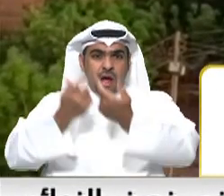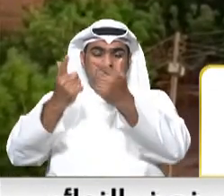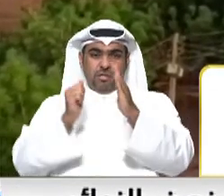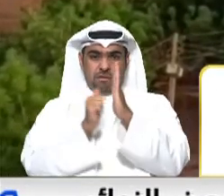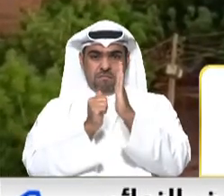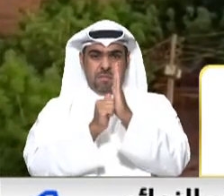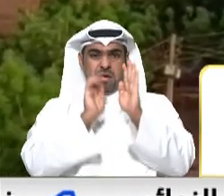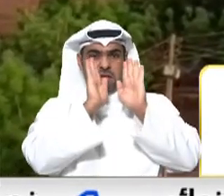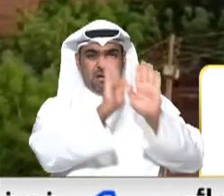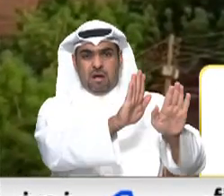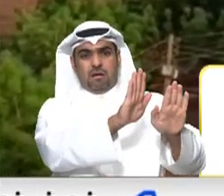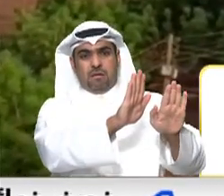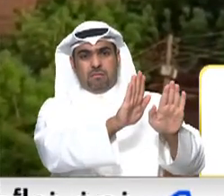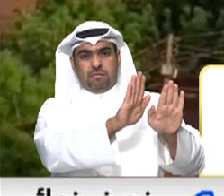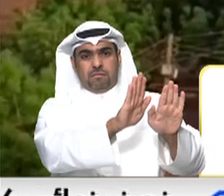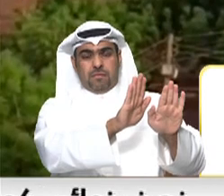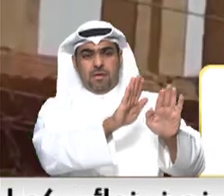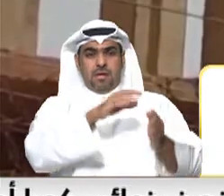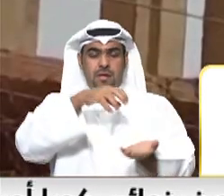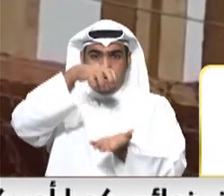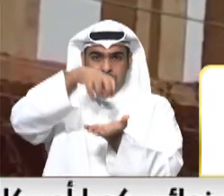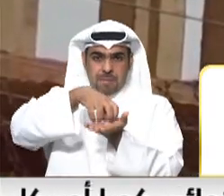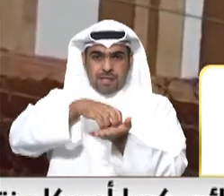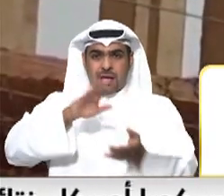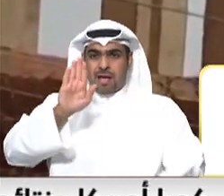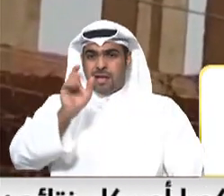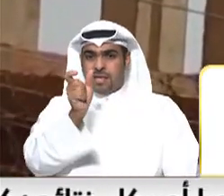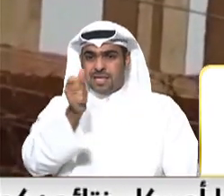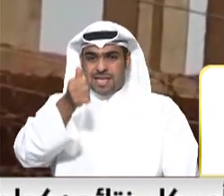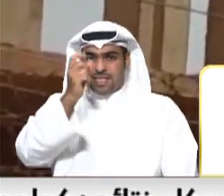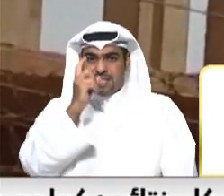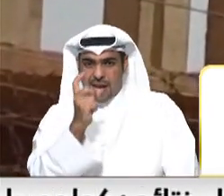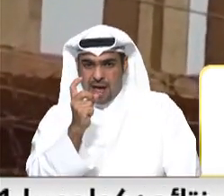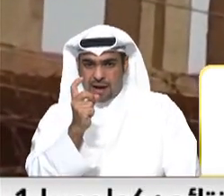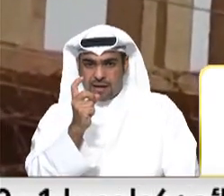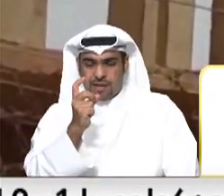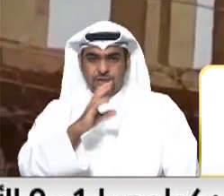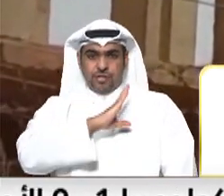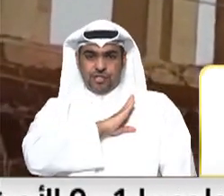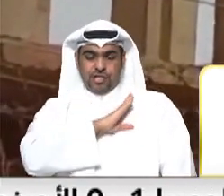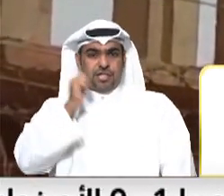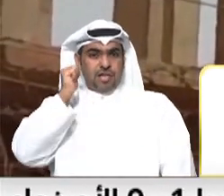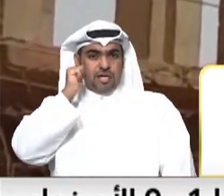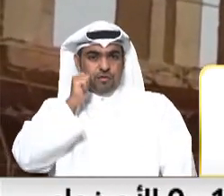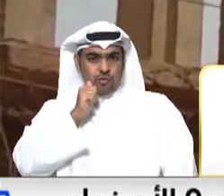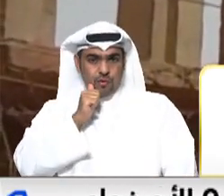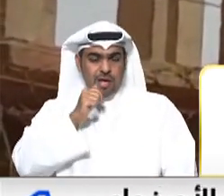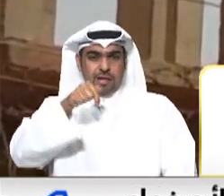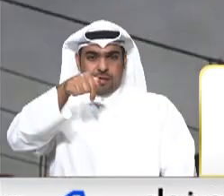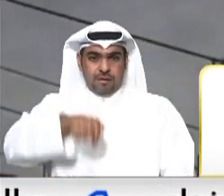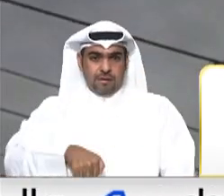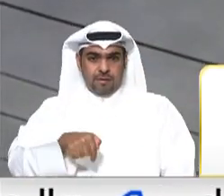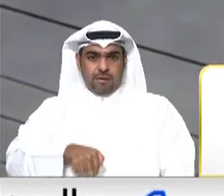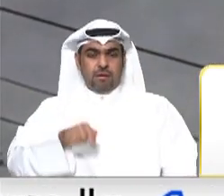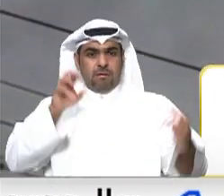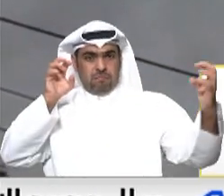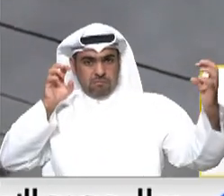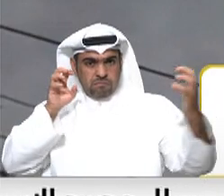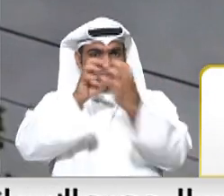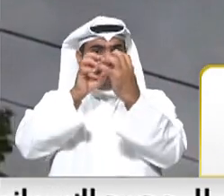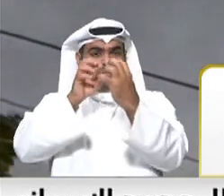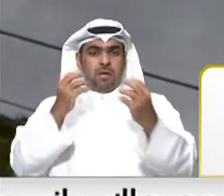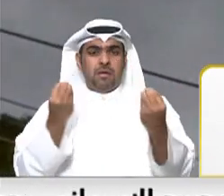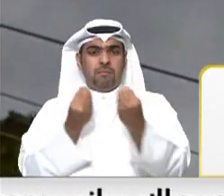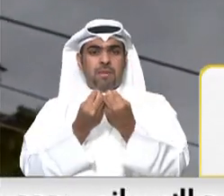سينارو من عده محاور تصدى الجيش السوداني لهجوم قوات الدعم السريع وتمكن من تدمير